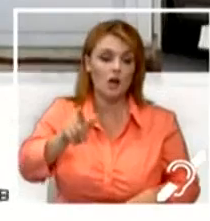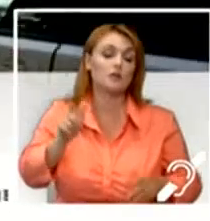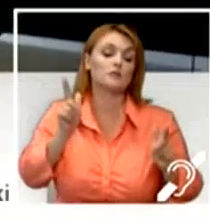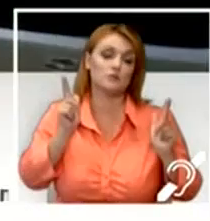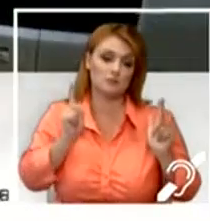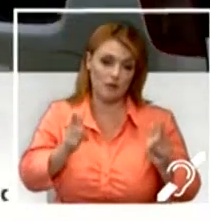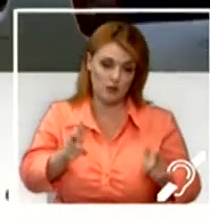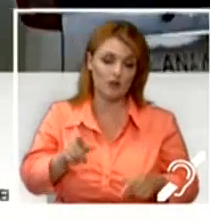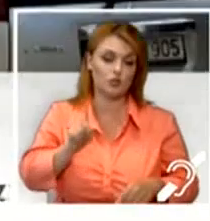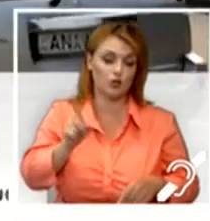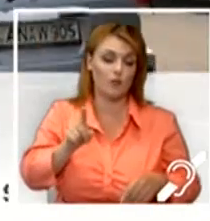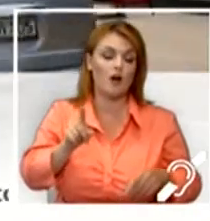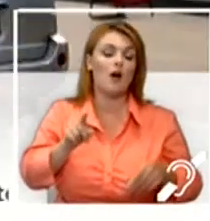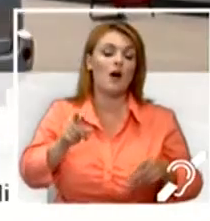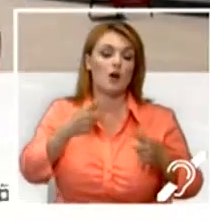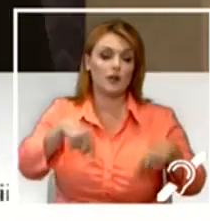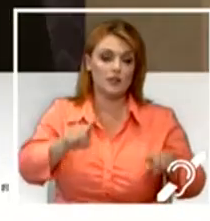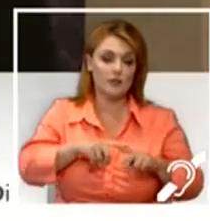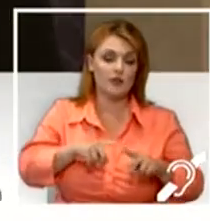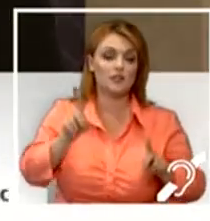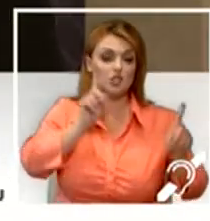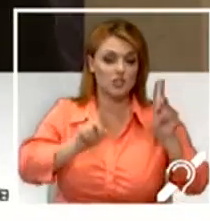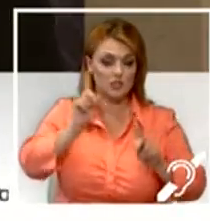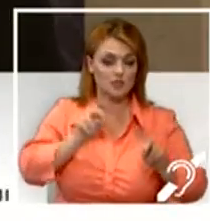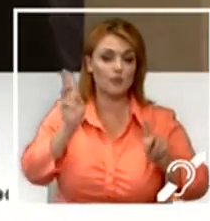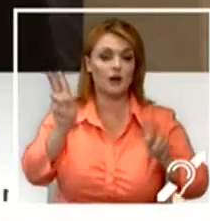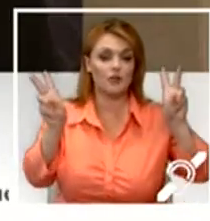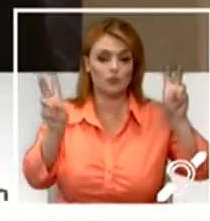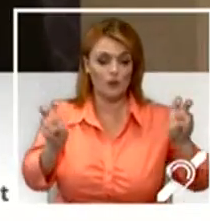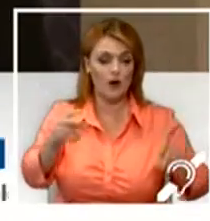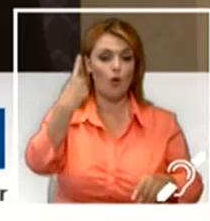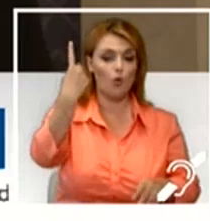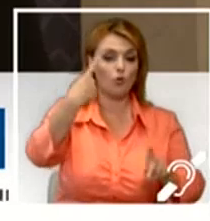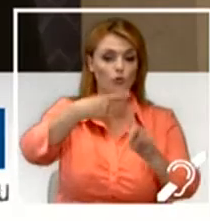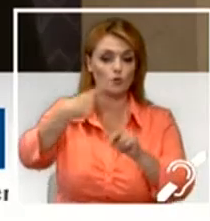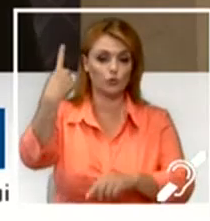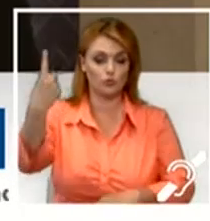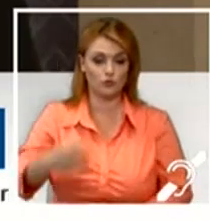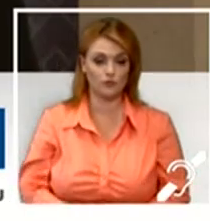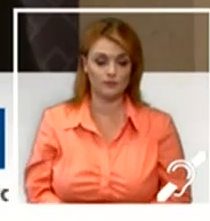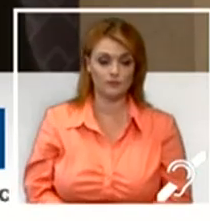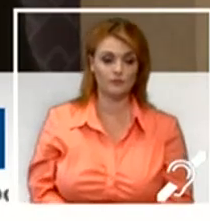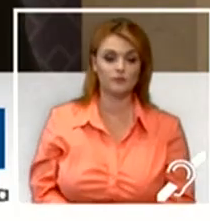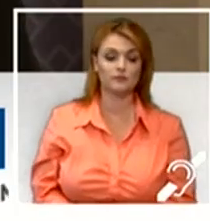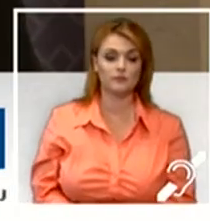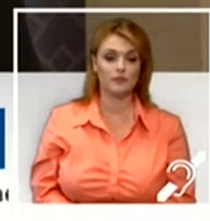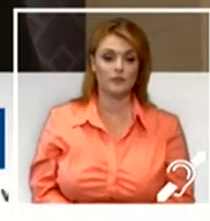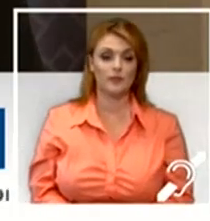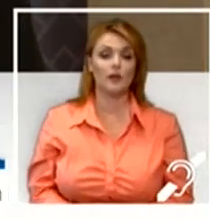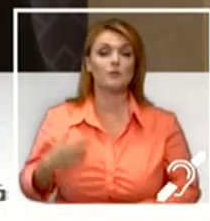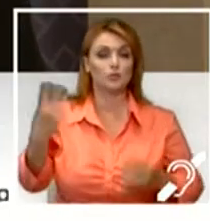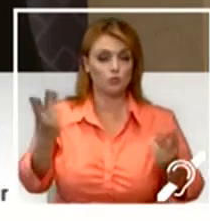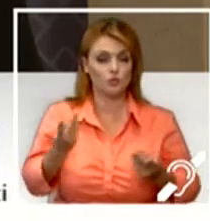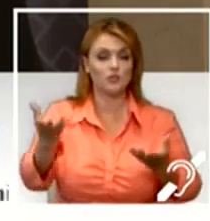formatul 1+1, adică Chișinău și Tiraspol. Problema trebuie abordată calm, profesionist și trebuie identificate cele mai bune practici